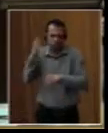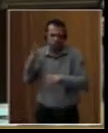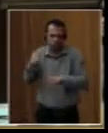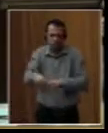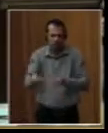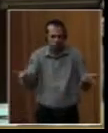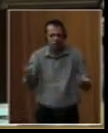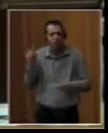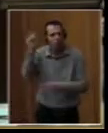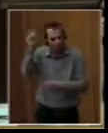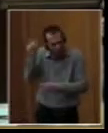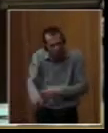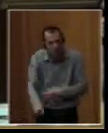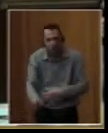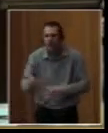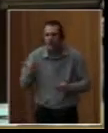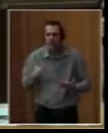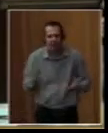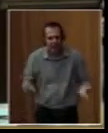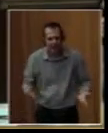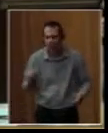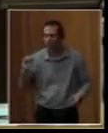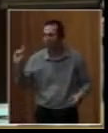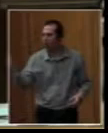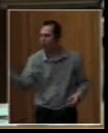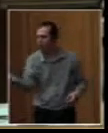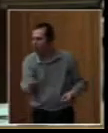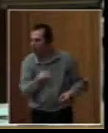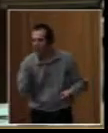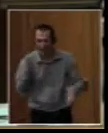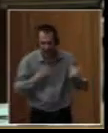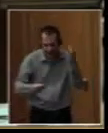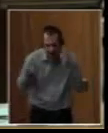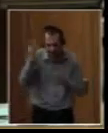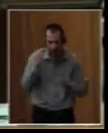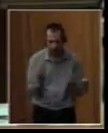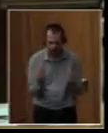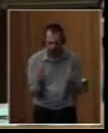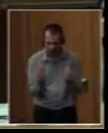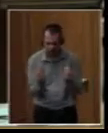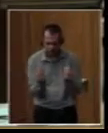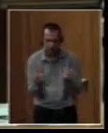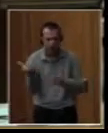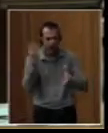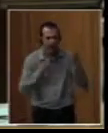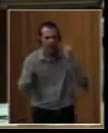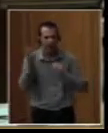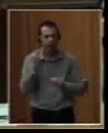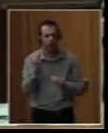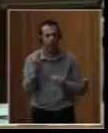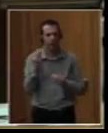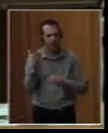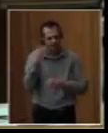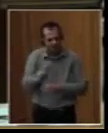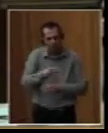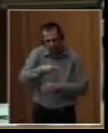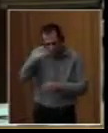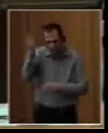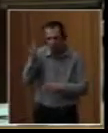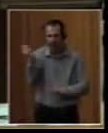είναι να συμβάλλει ούτως ώστε όλοι να αποκτήσουν τις δεξιότητες για να έχουν δικαίωμα στο να παράγουν και να δημιουργούν.